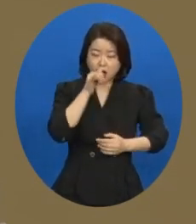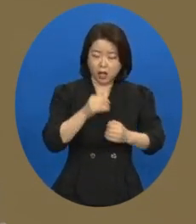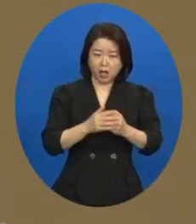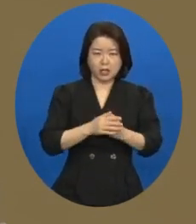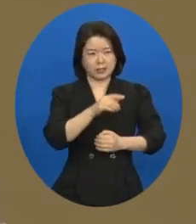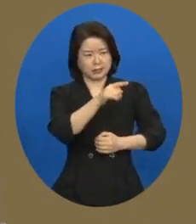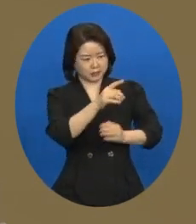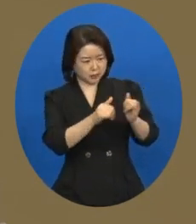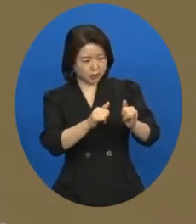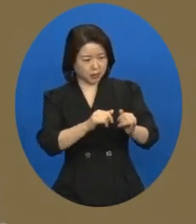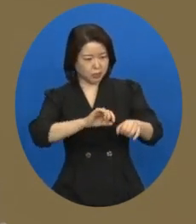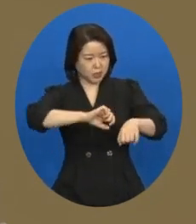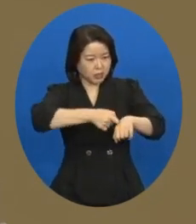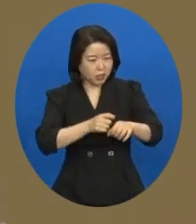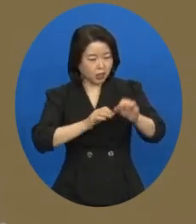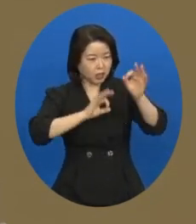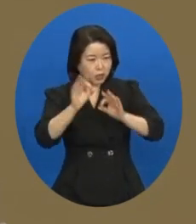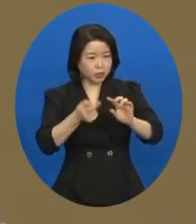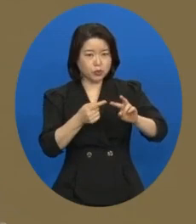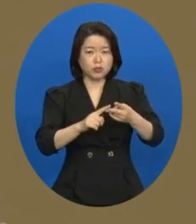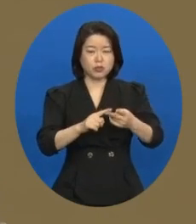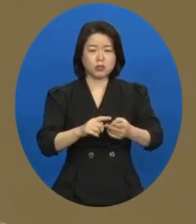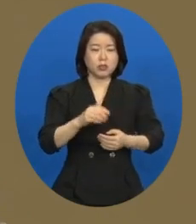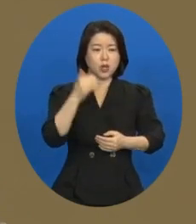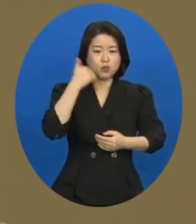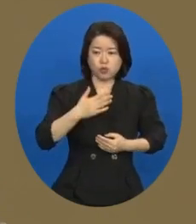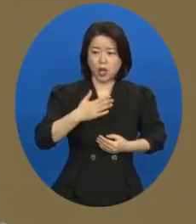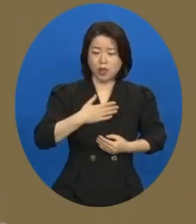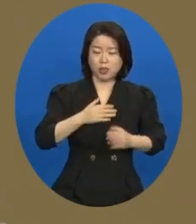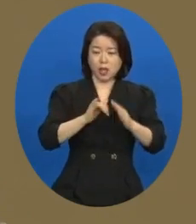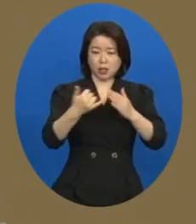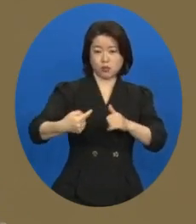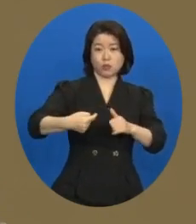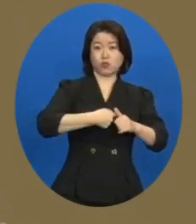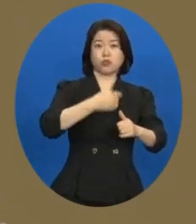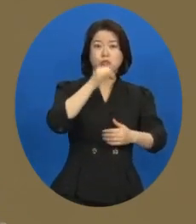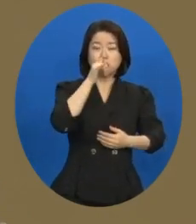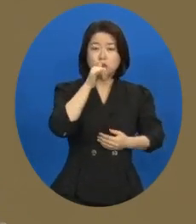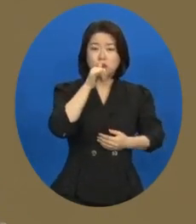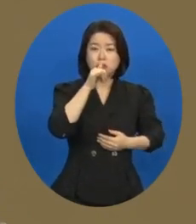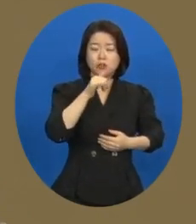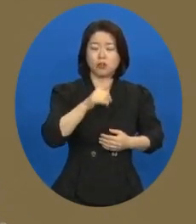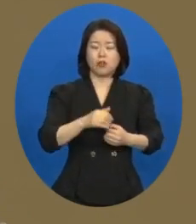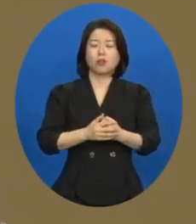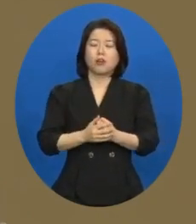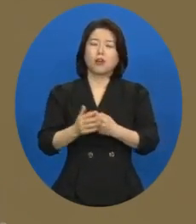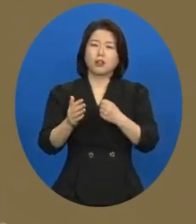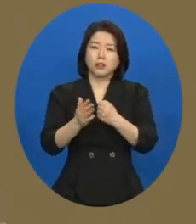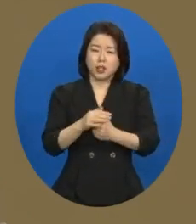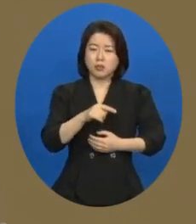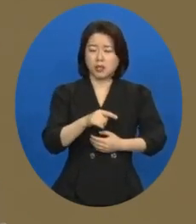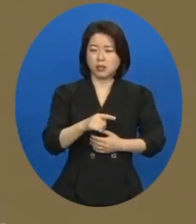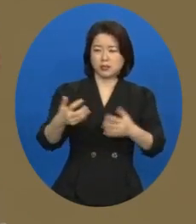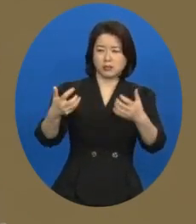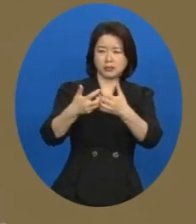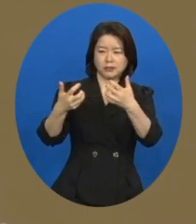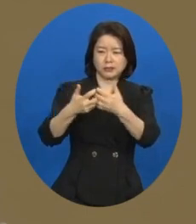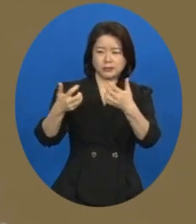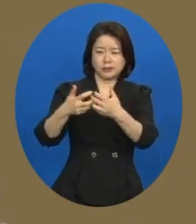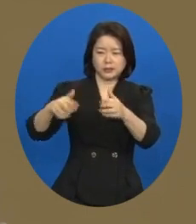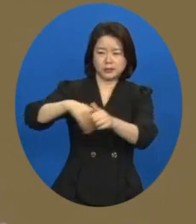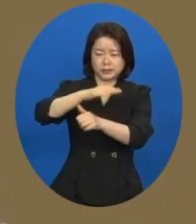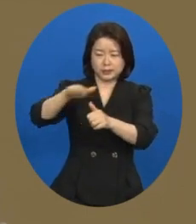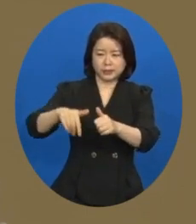고의든 실수든 누군가가 내 가족을 죽였단 말입니다. 그러니 그